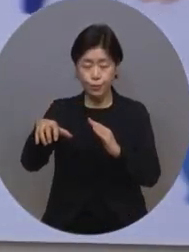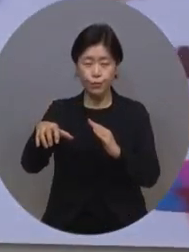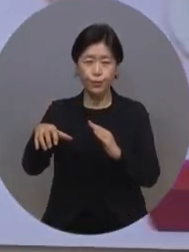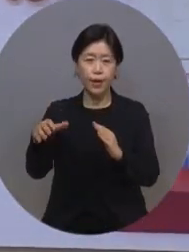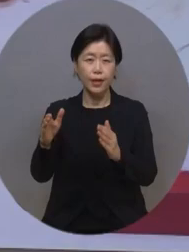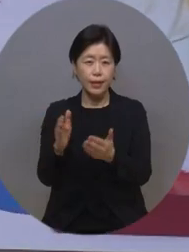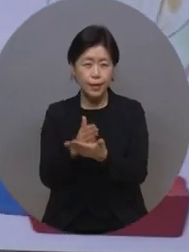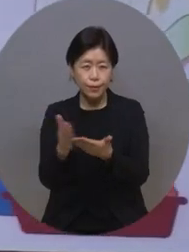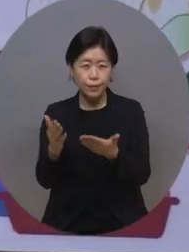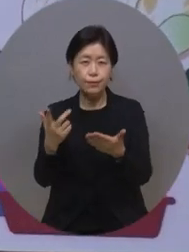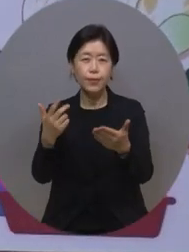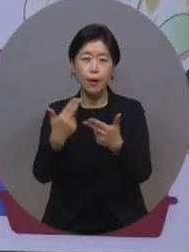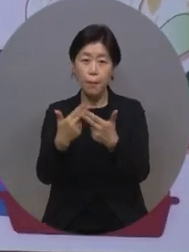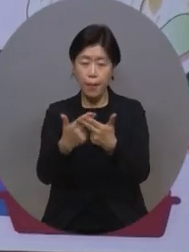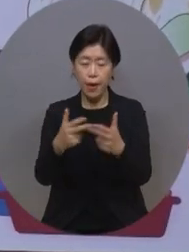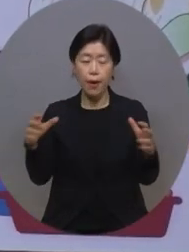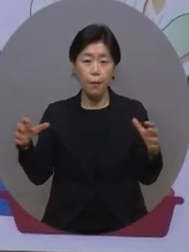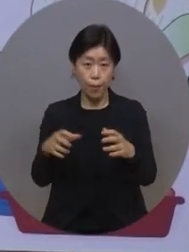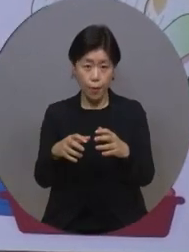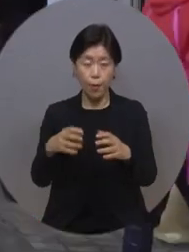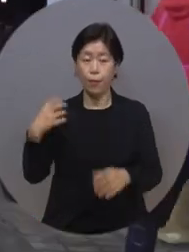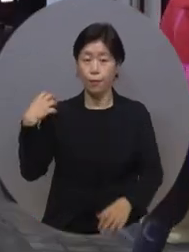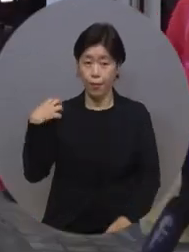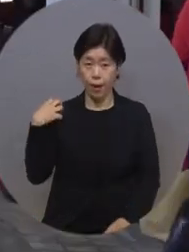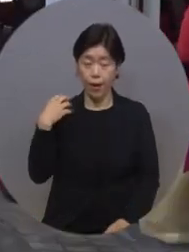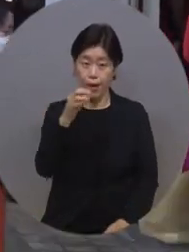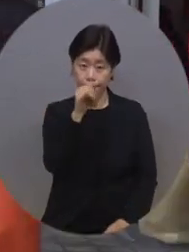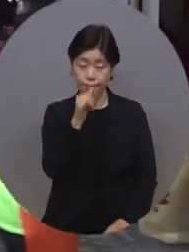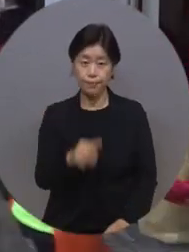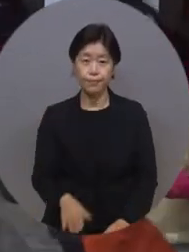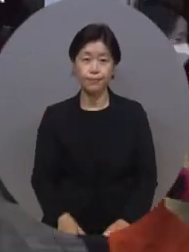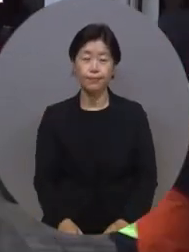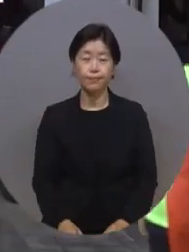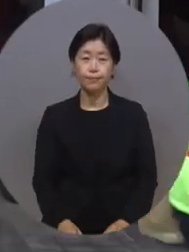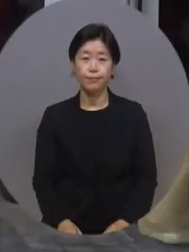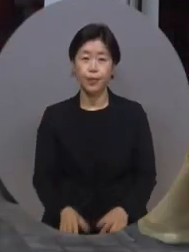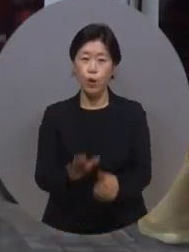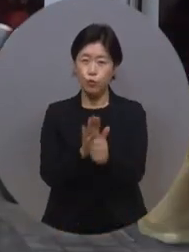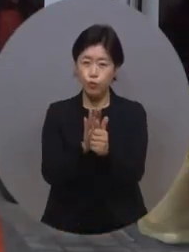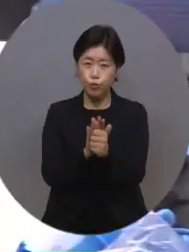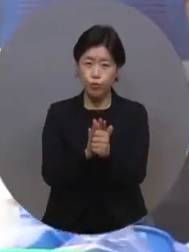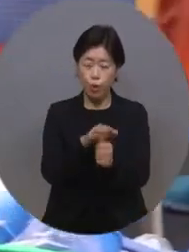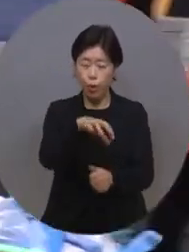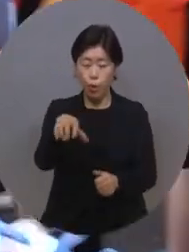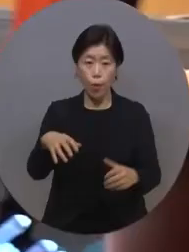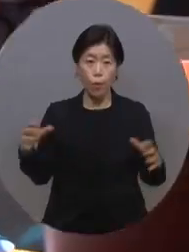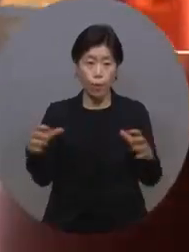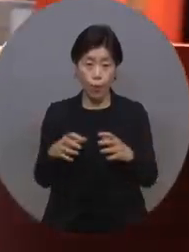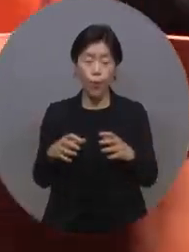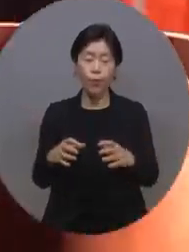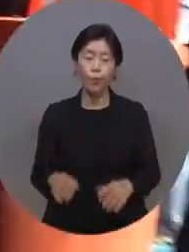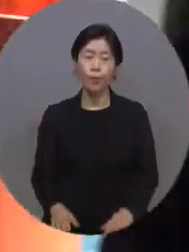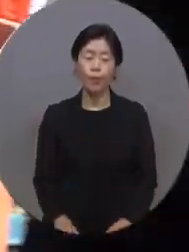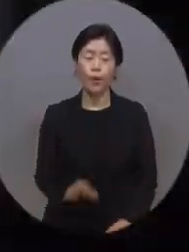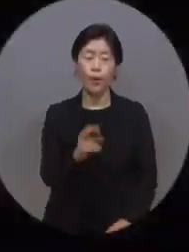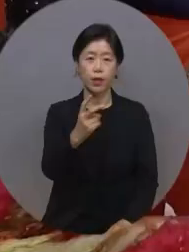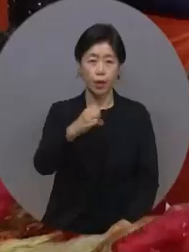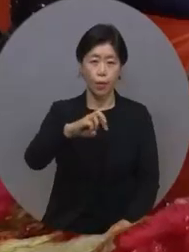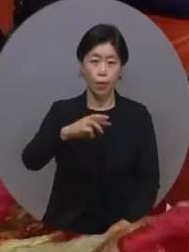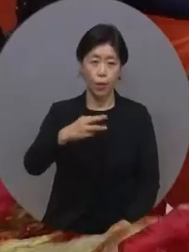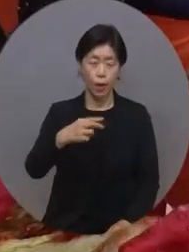주관하고 쌍용CN이 영월 빛드림본부 영월우체국이 후원한 2022년 영월군 사랑의 김장나눔